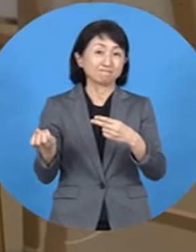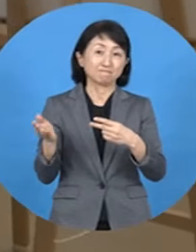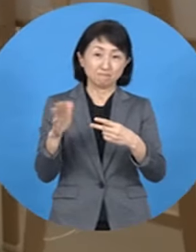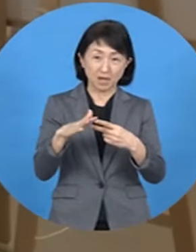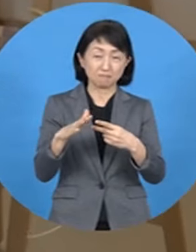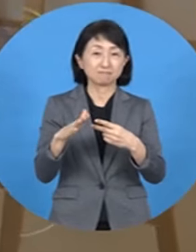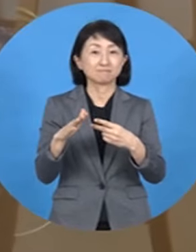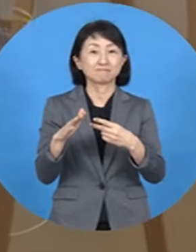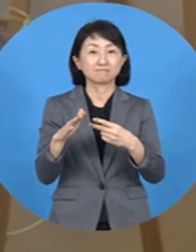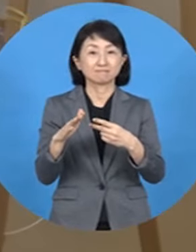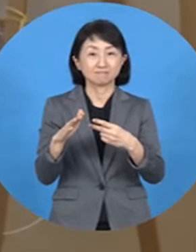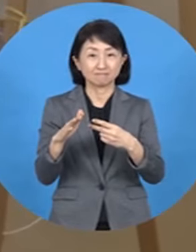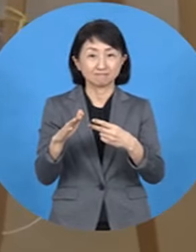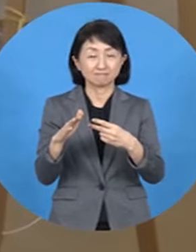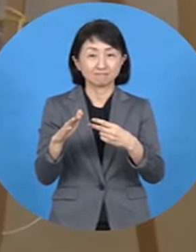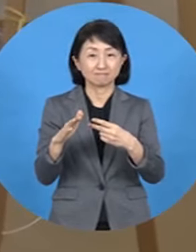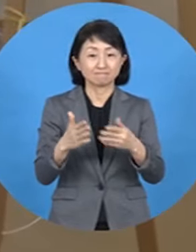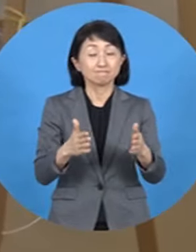森のアトリエを新設。